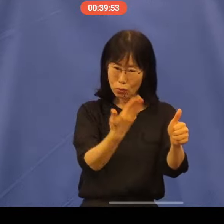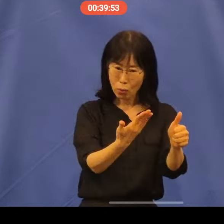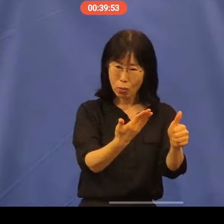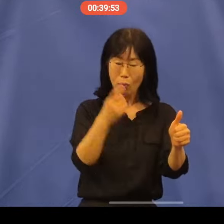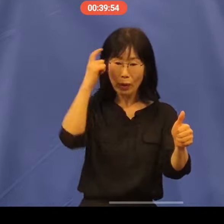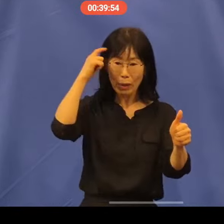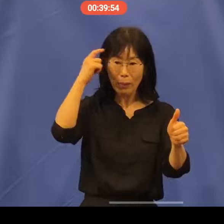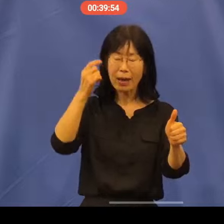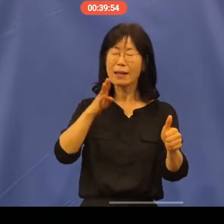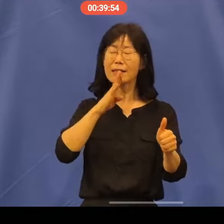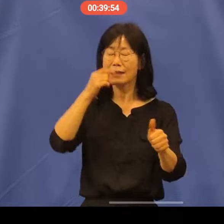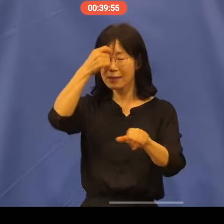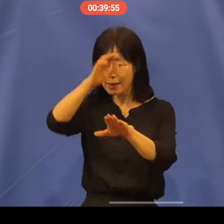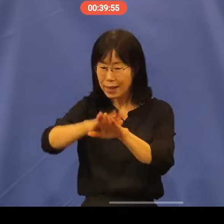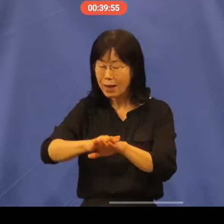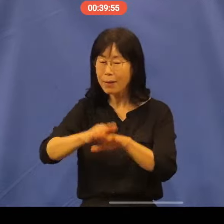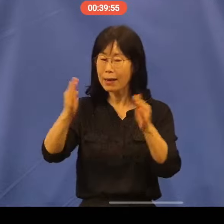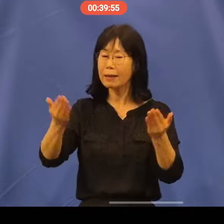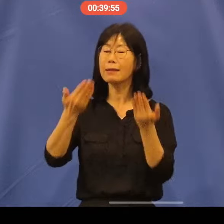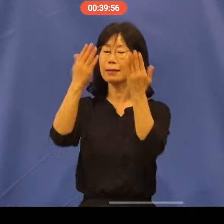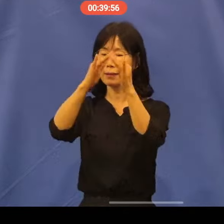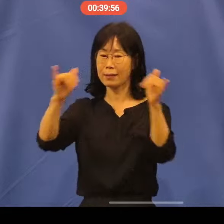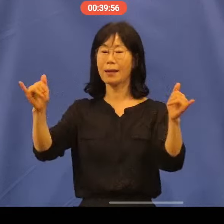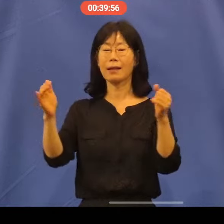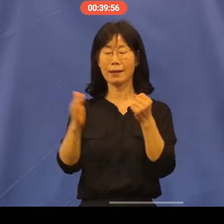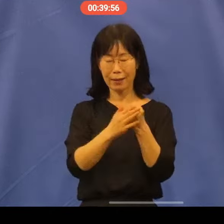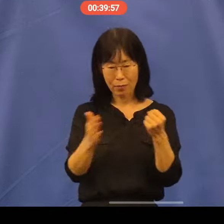기뻐하는 사람이 누구냐? 예배자라는 거예요.